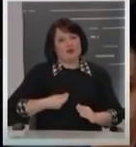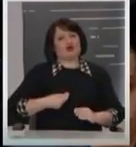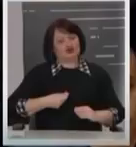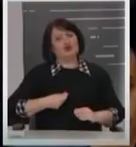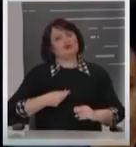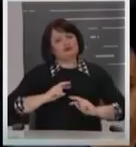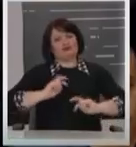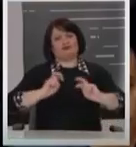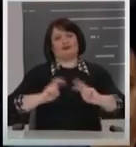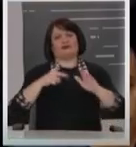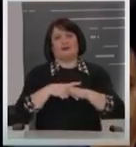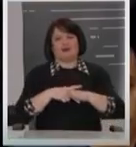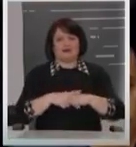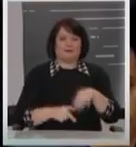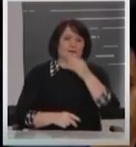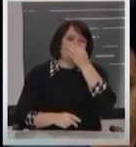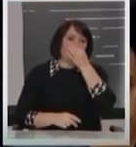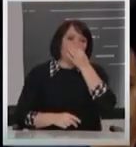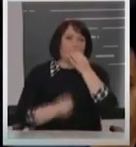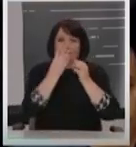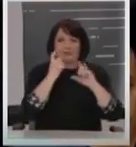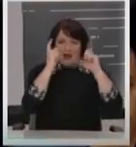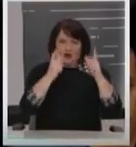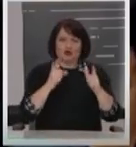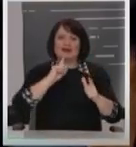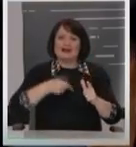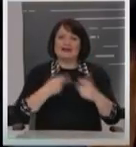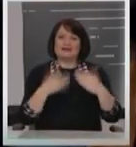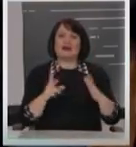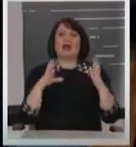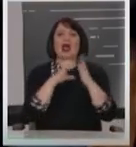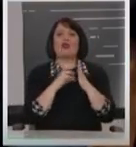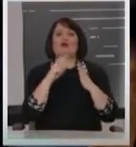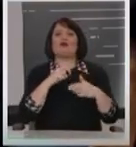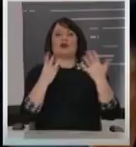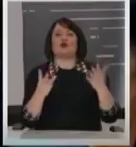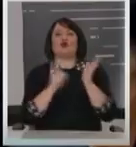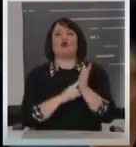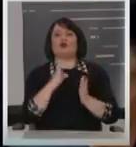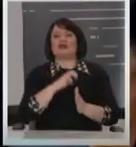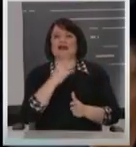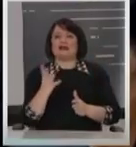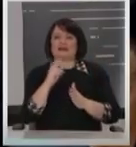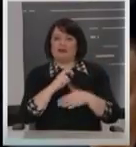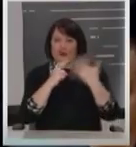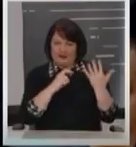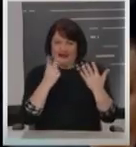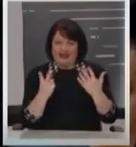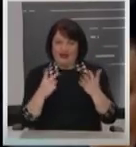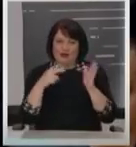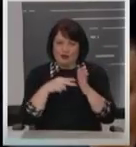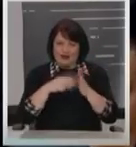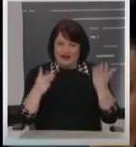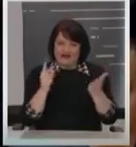με διάταξη που ψήφισε η κυβέρνησή σας τον Μάιο, το άρθρο 78 του νόμου 4472 του